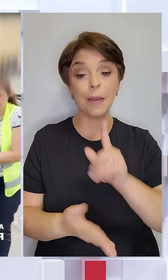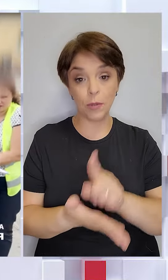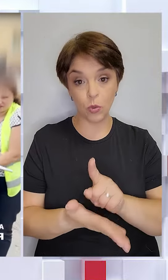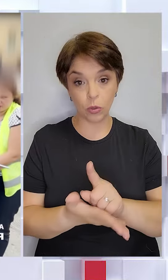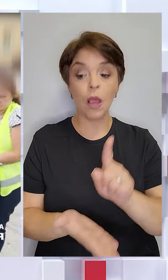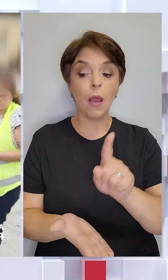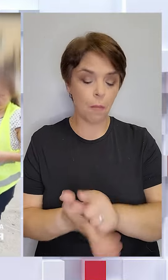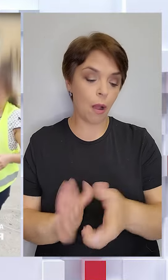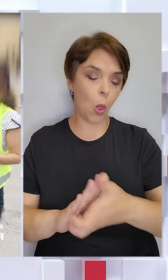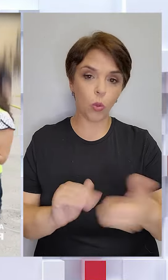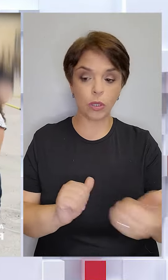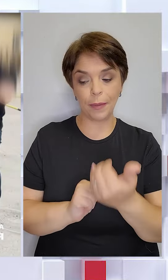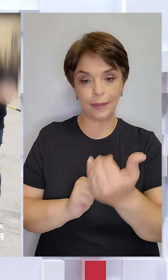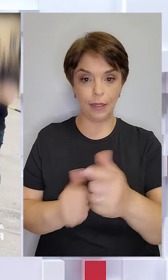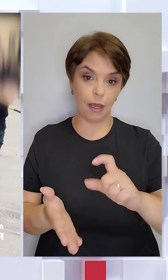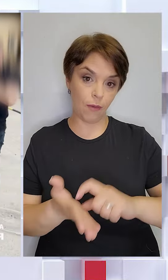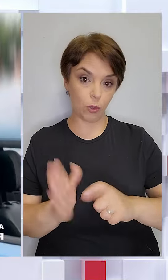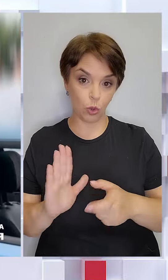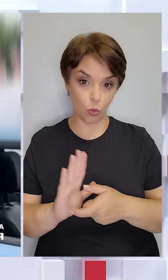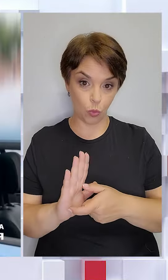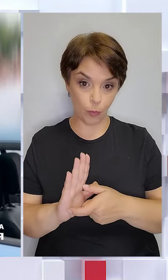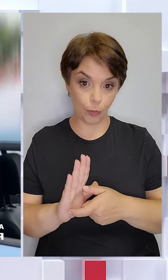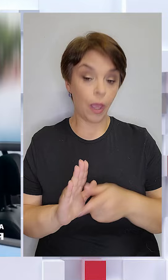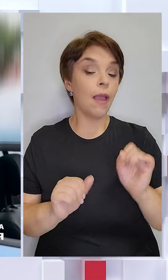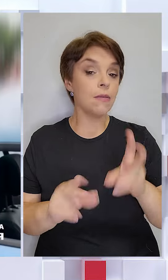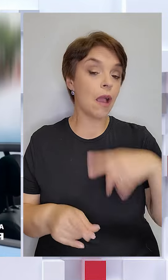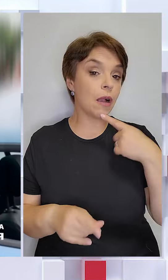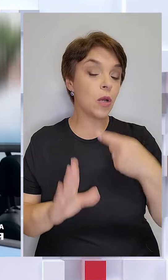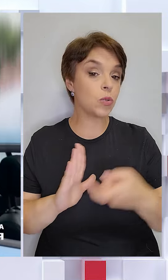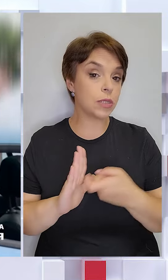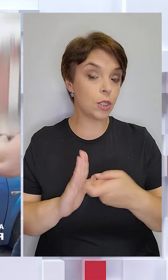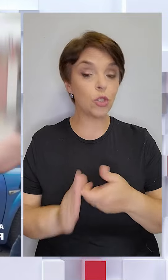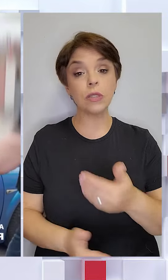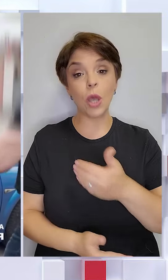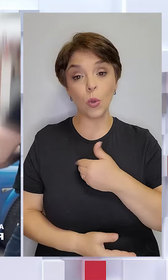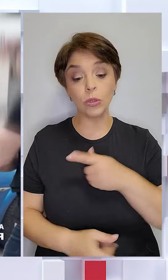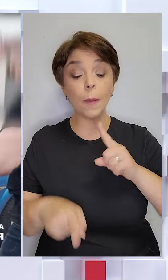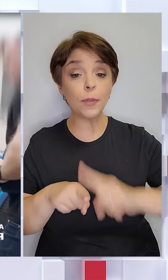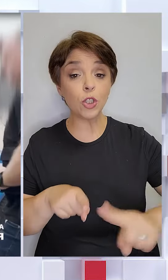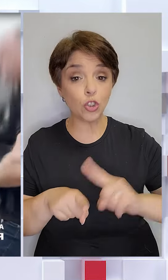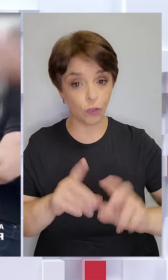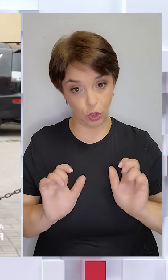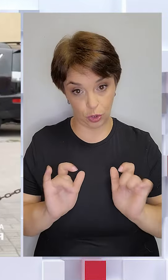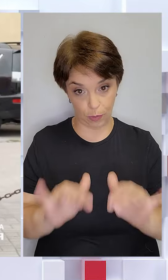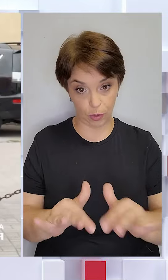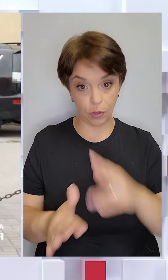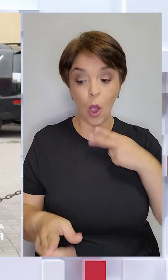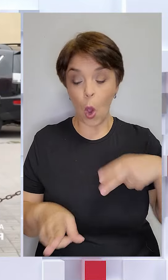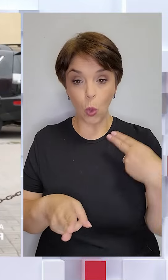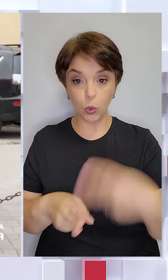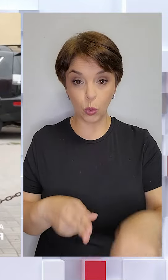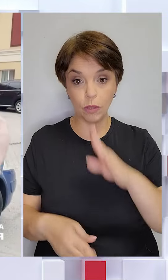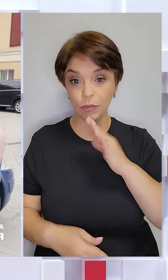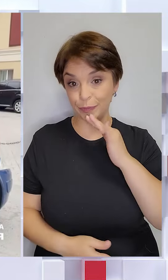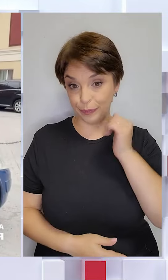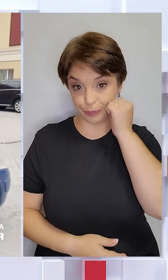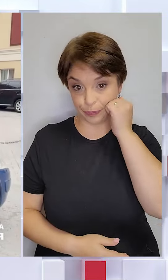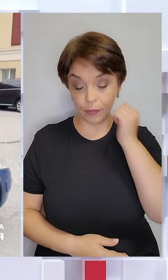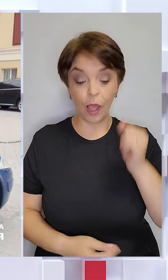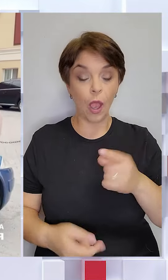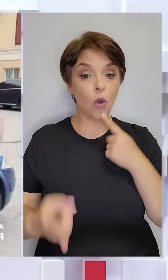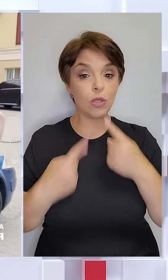пенсіонерки мала отримати її квартиру. І, як кажуть слідчі, захотіла пришвидшити процес, отруївши підопічну.